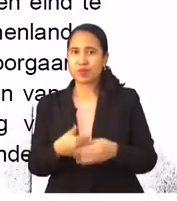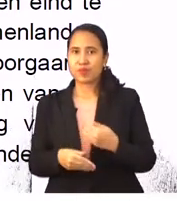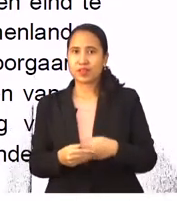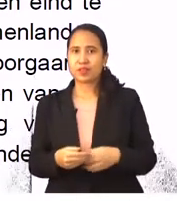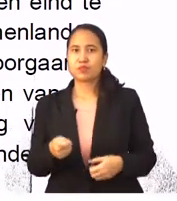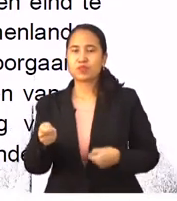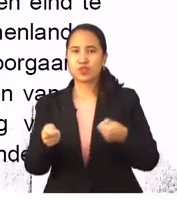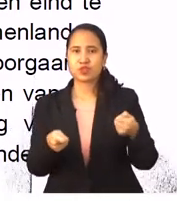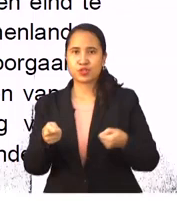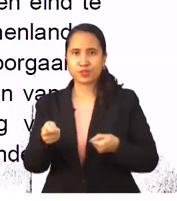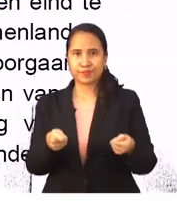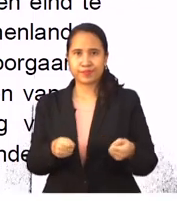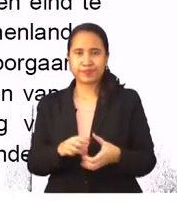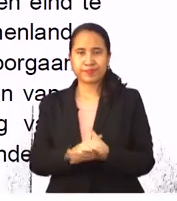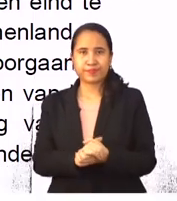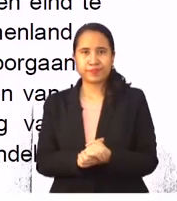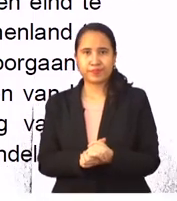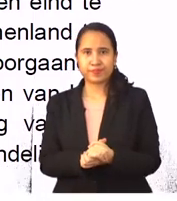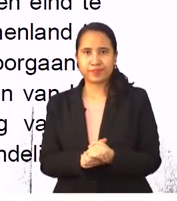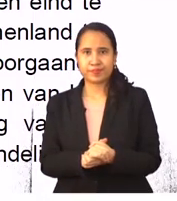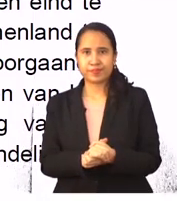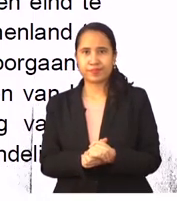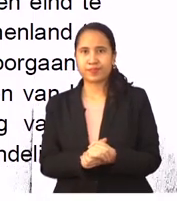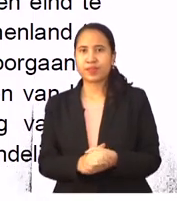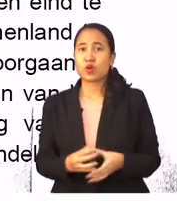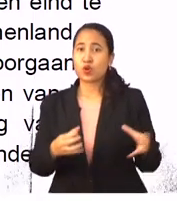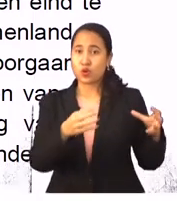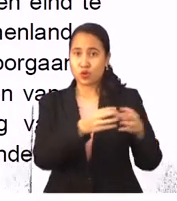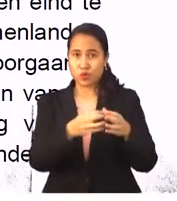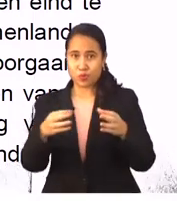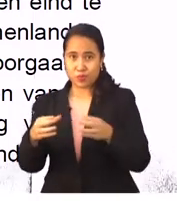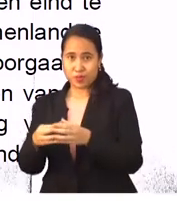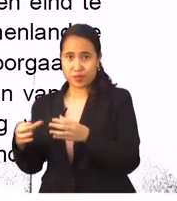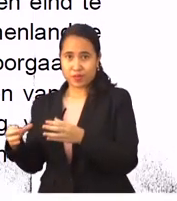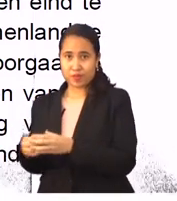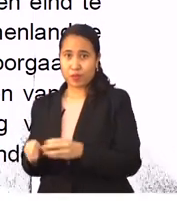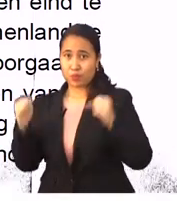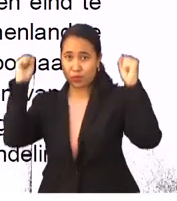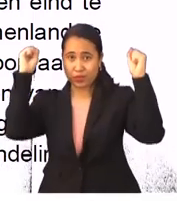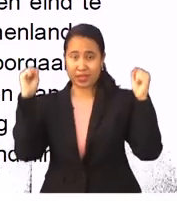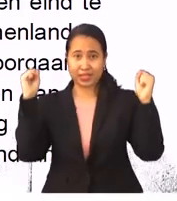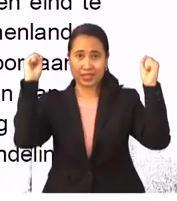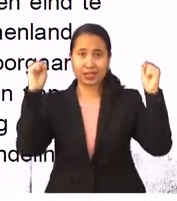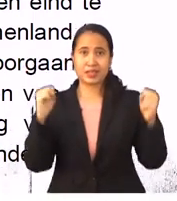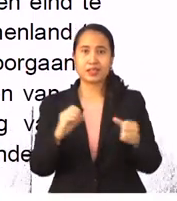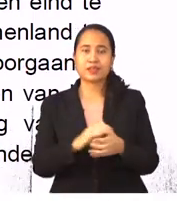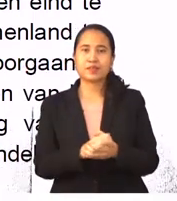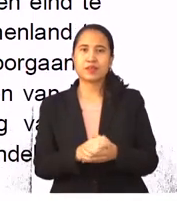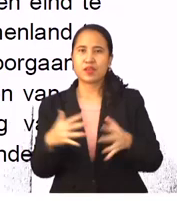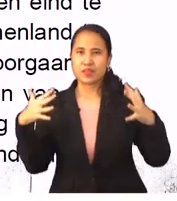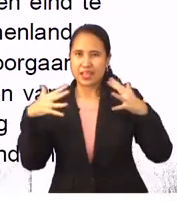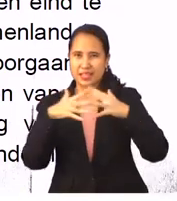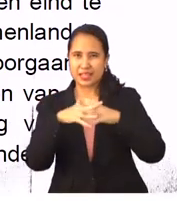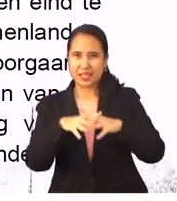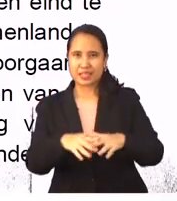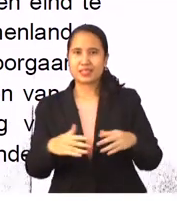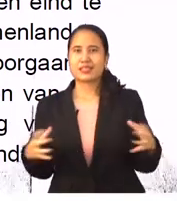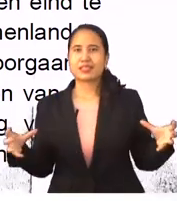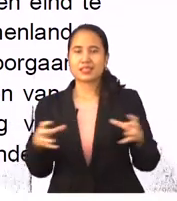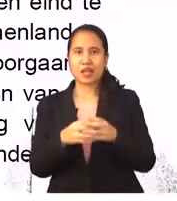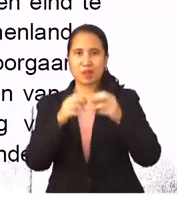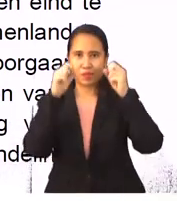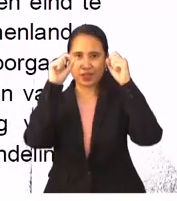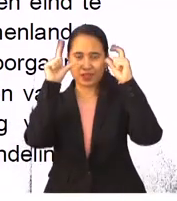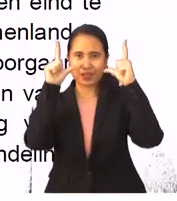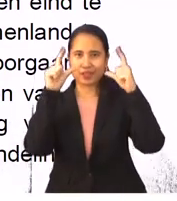het eind brengen van de activiteiten van een groep of groepen van opstandelingen en op hun integratie in de samenleving. In